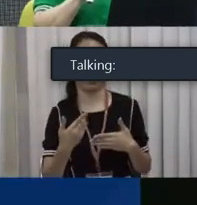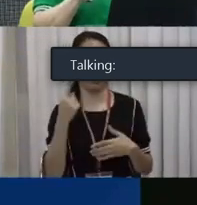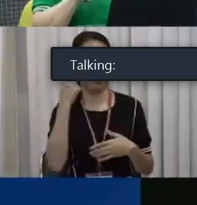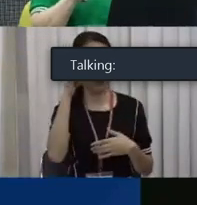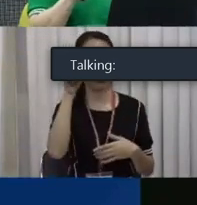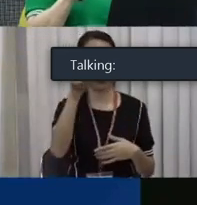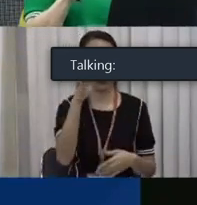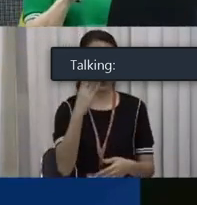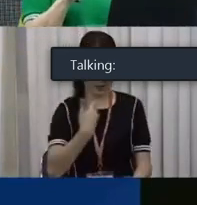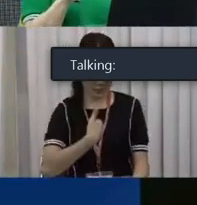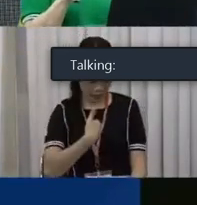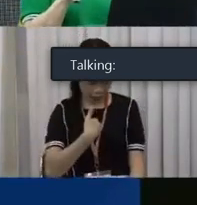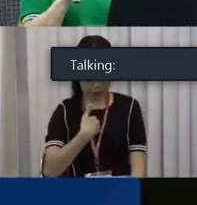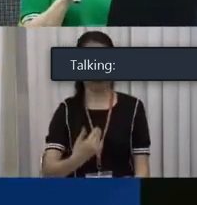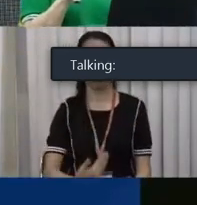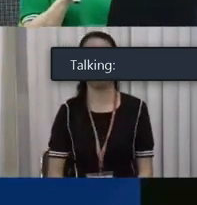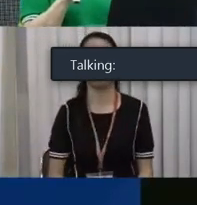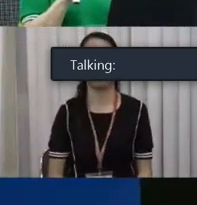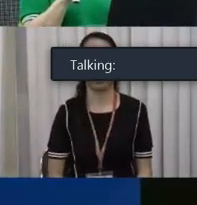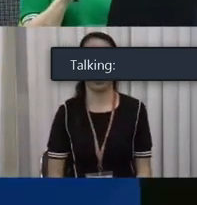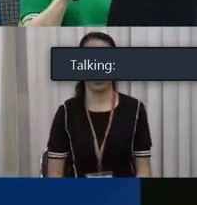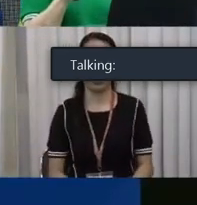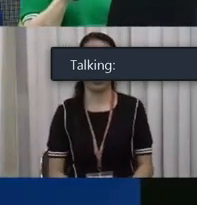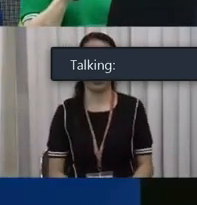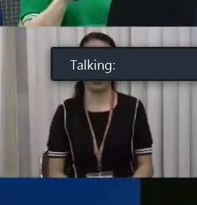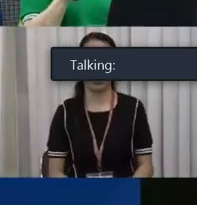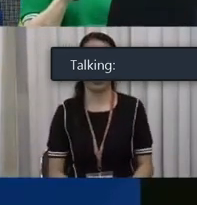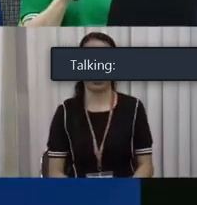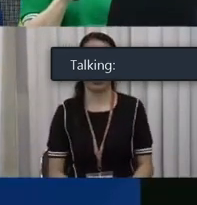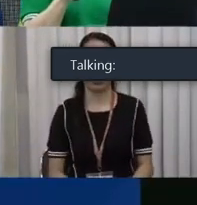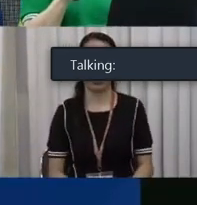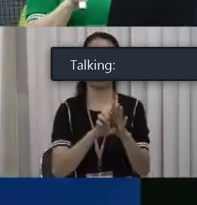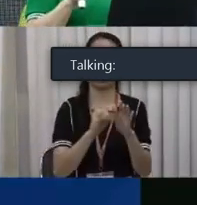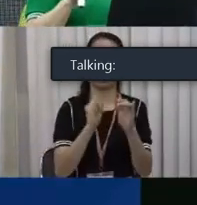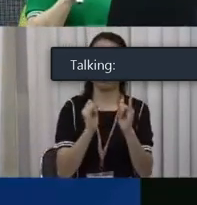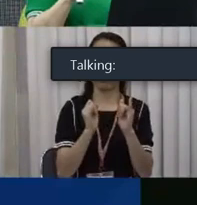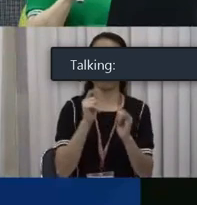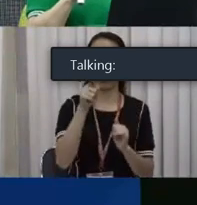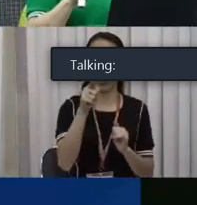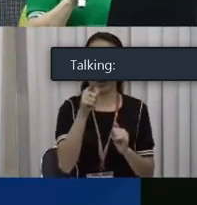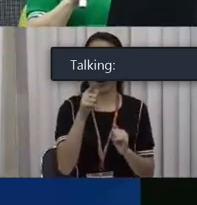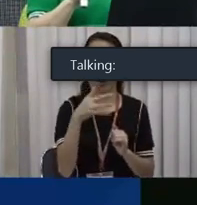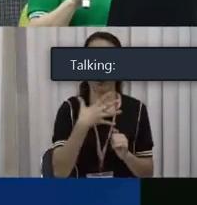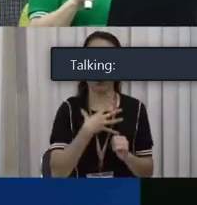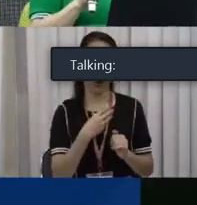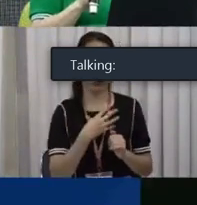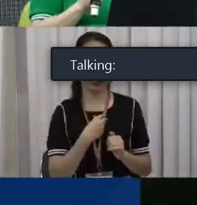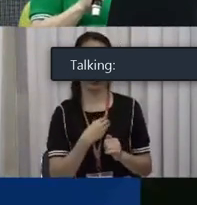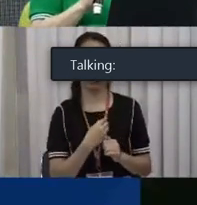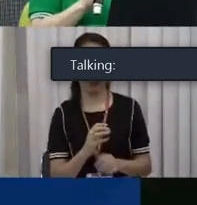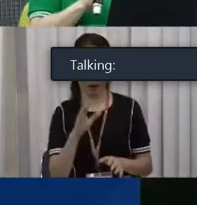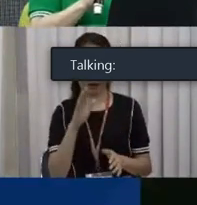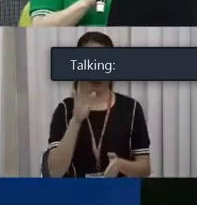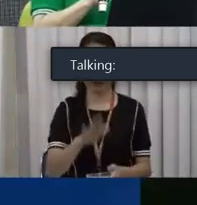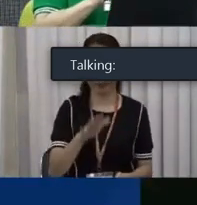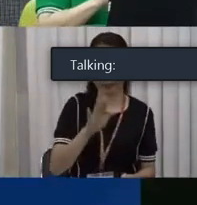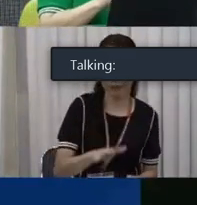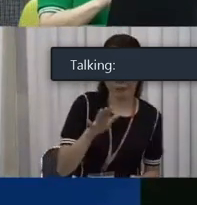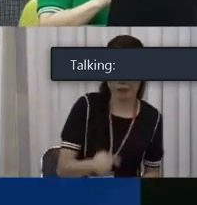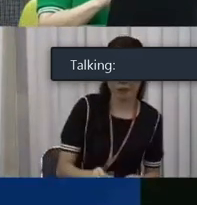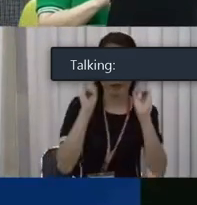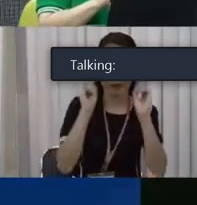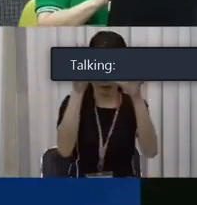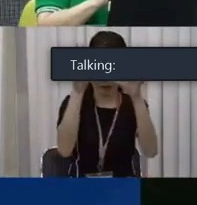nagtrabaho, nagduwa ra ka. Pero anang hilig kag basketball. No, enjoy kay ka sa imong trabaho